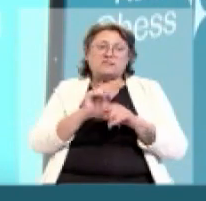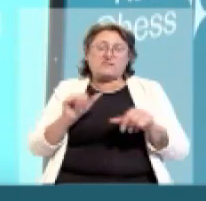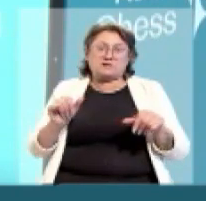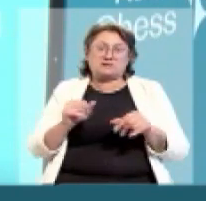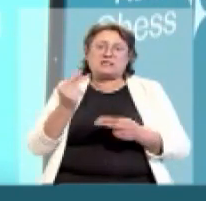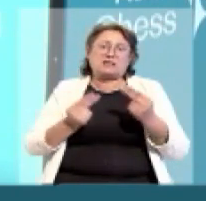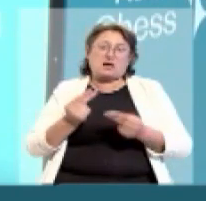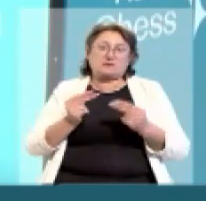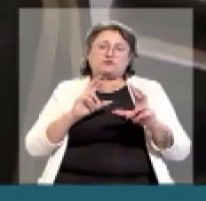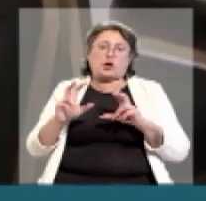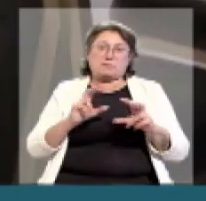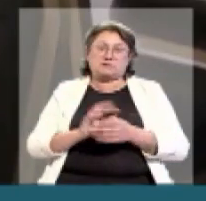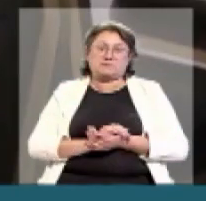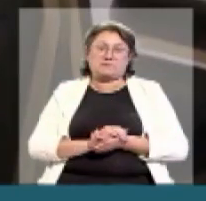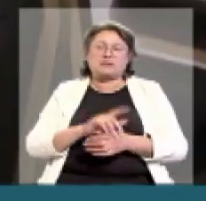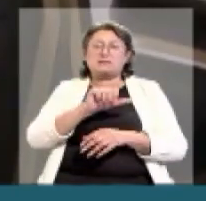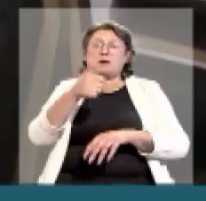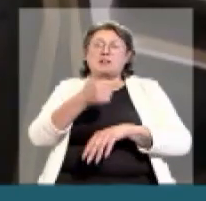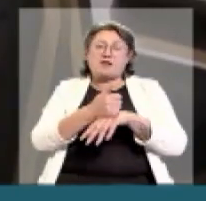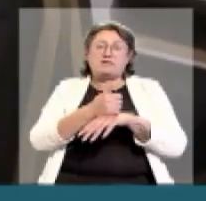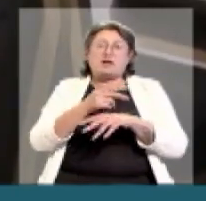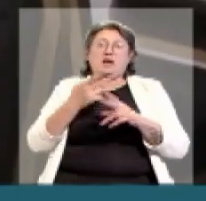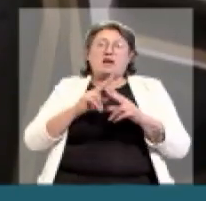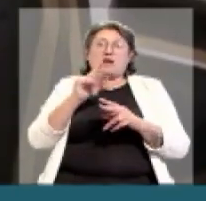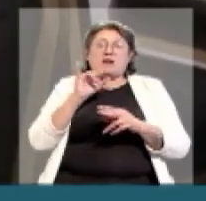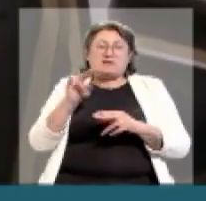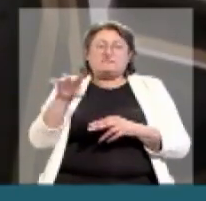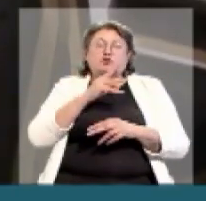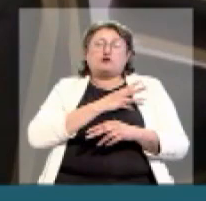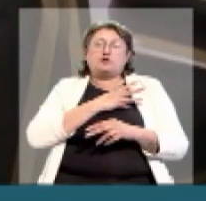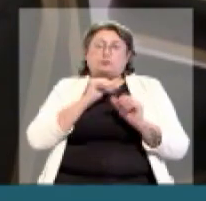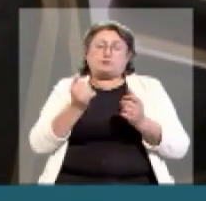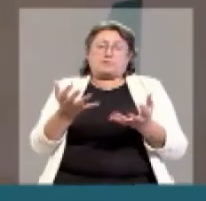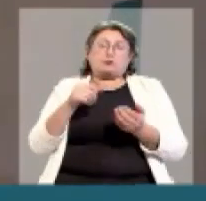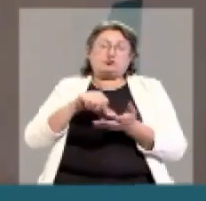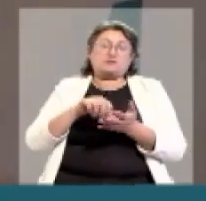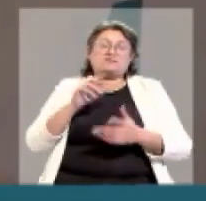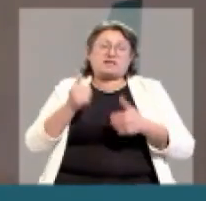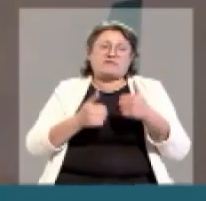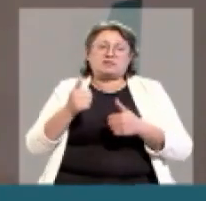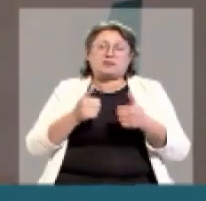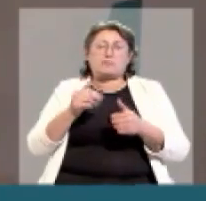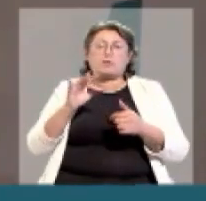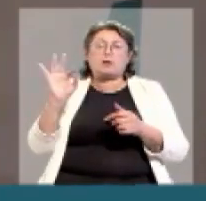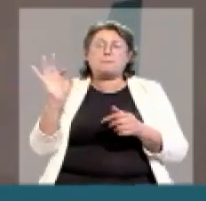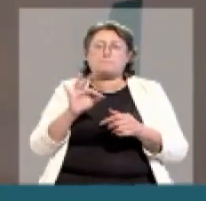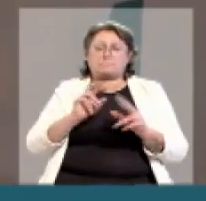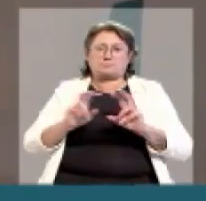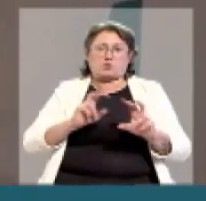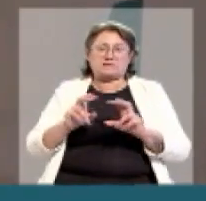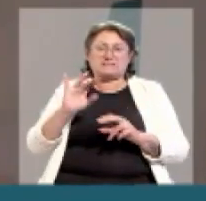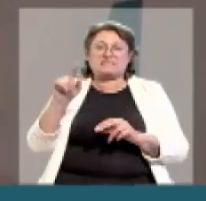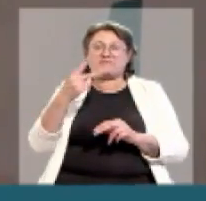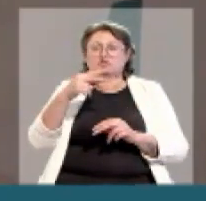развиваться и играть в шахматы. Самое главное, в рамках каравана все желающие могут принять участие в соревнованиях по молниеносным шахматам.